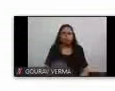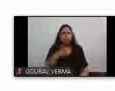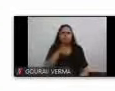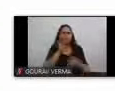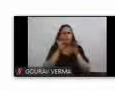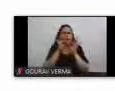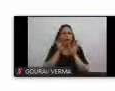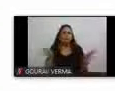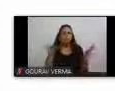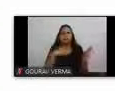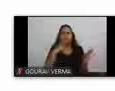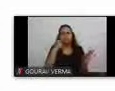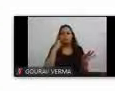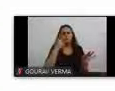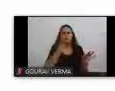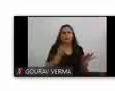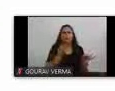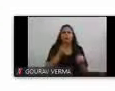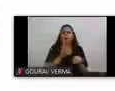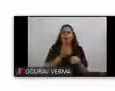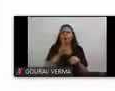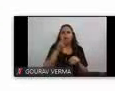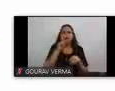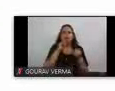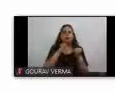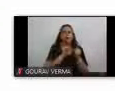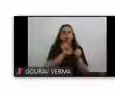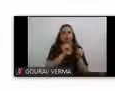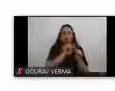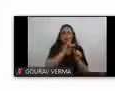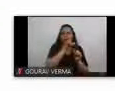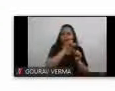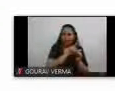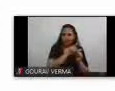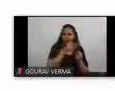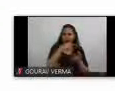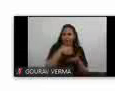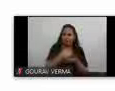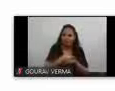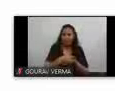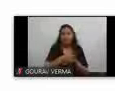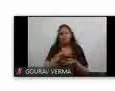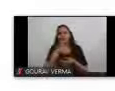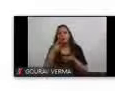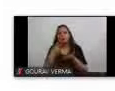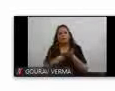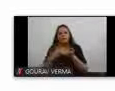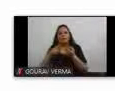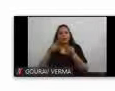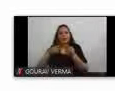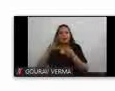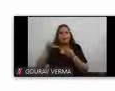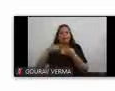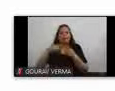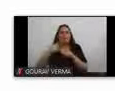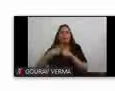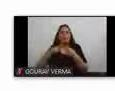based reflexes. These are motor responses. Specific types of sensory inputs